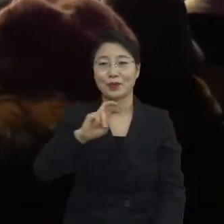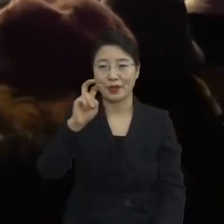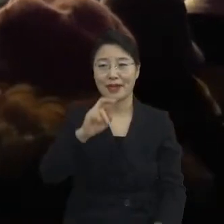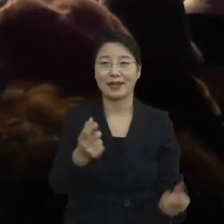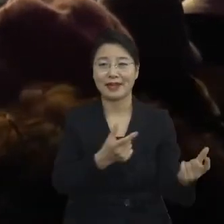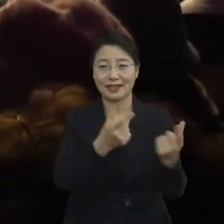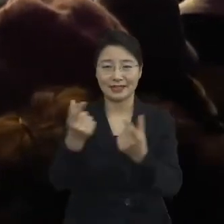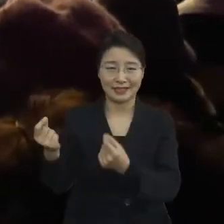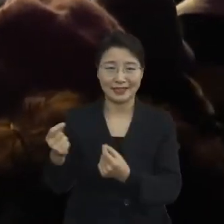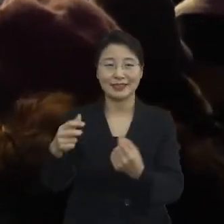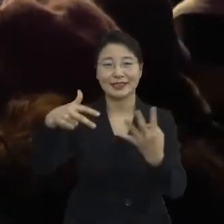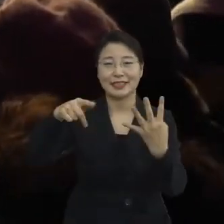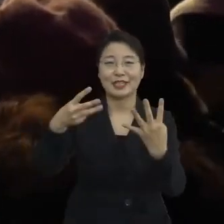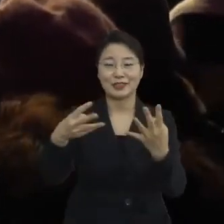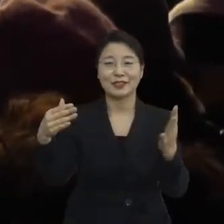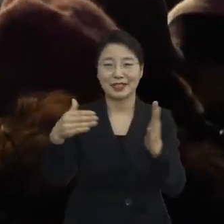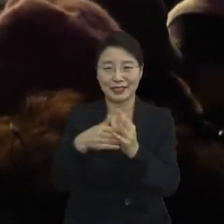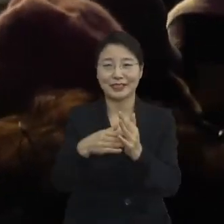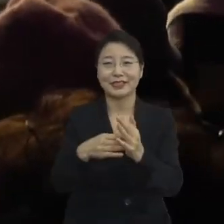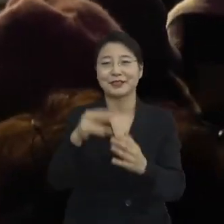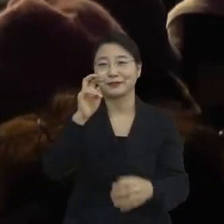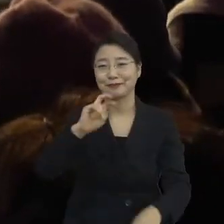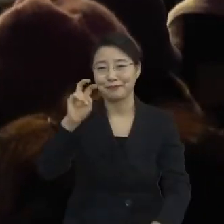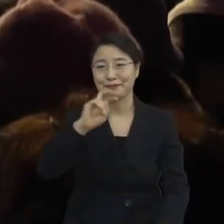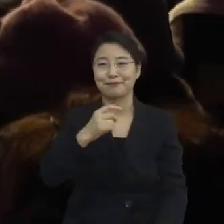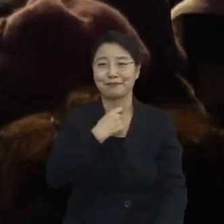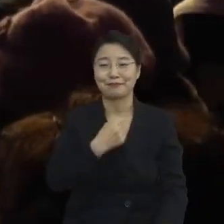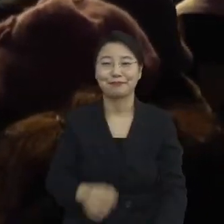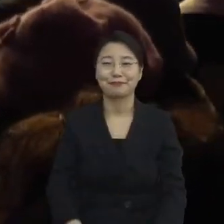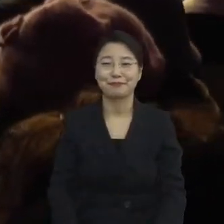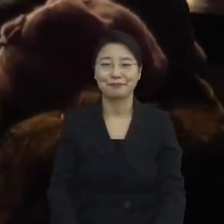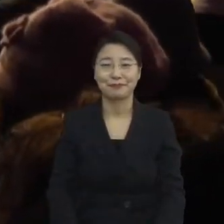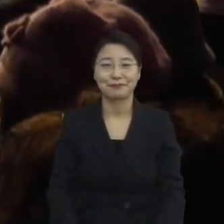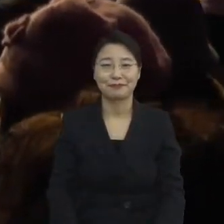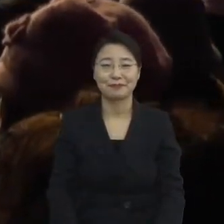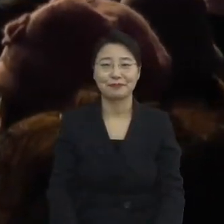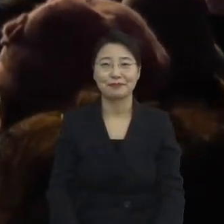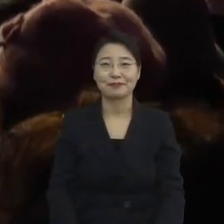구립소년소녀합창단과 구립여성합창단이 선창해 주시겠습니다.